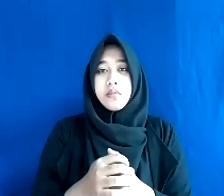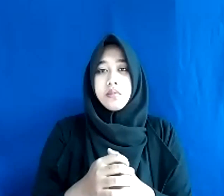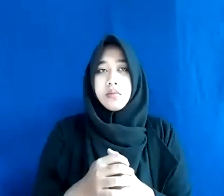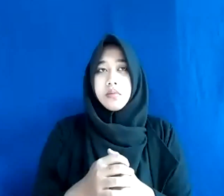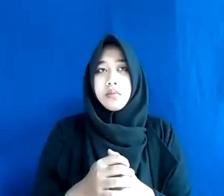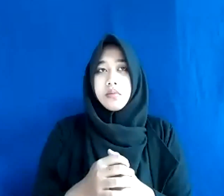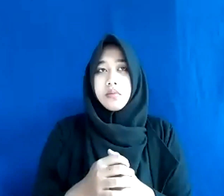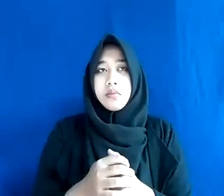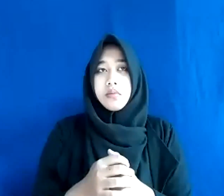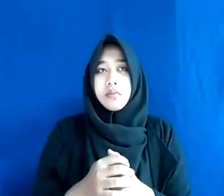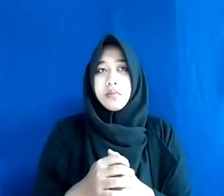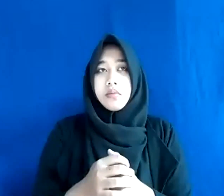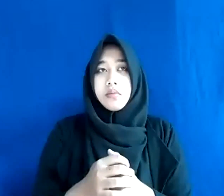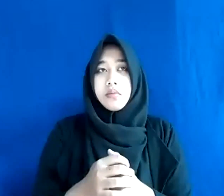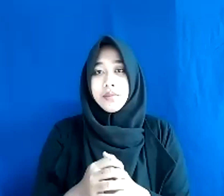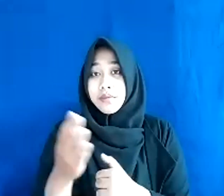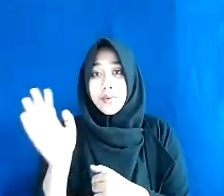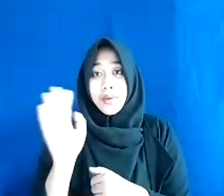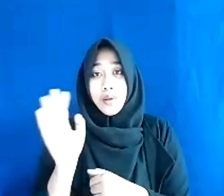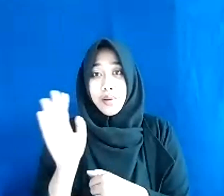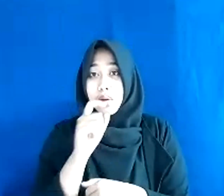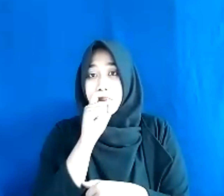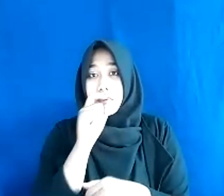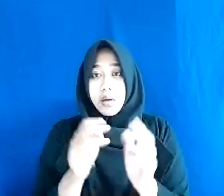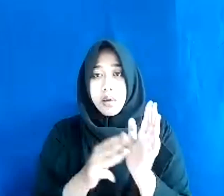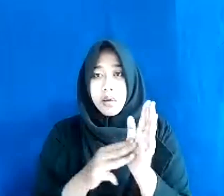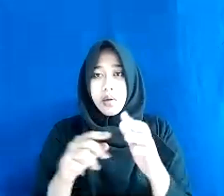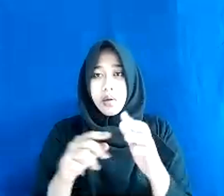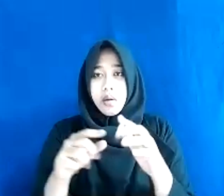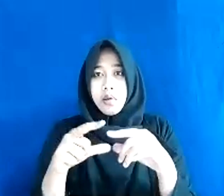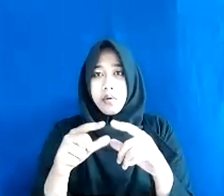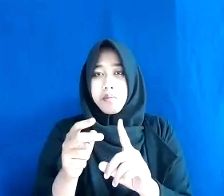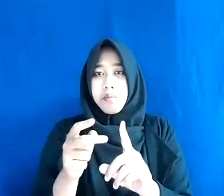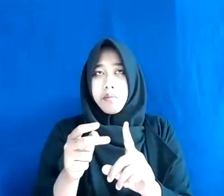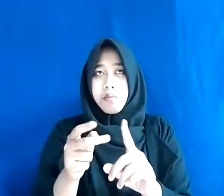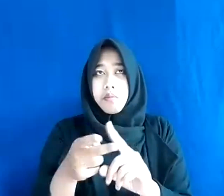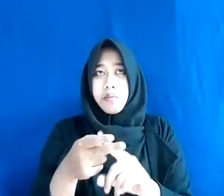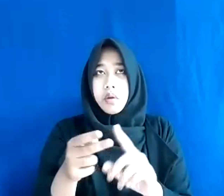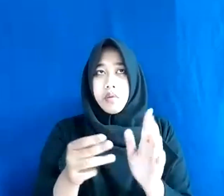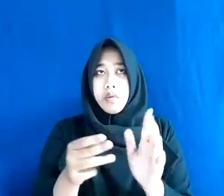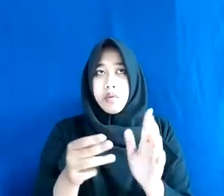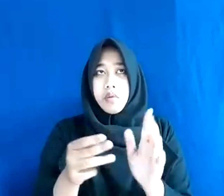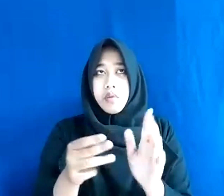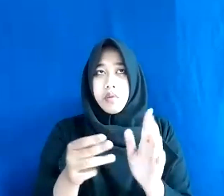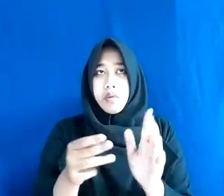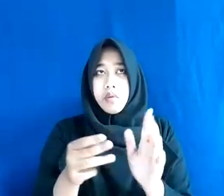Bapak Mas Hudi masih ada? Baik, baik. Oke. Oke.